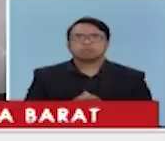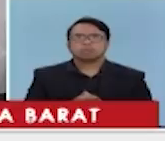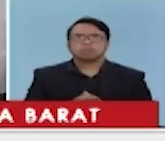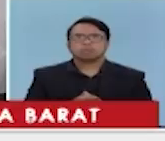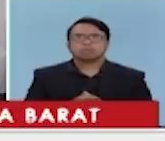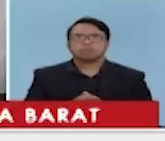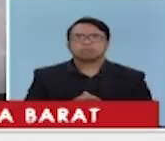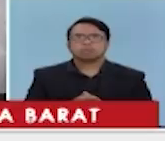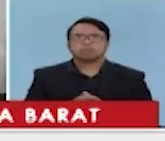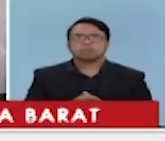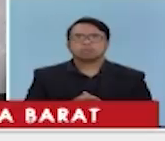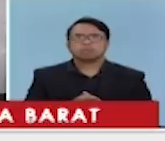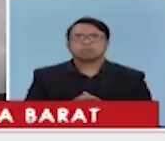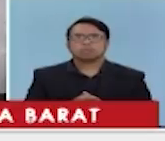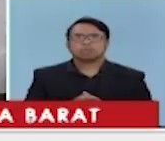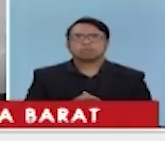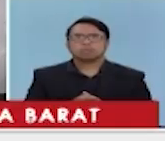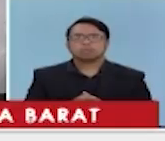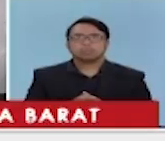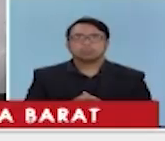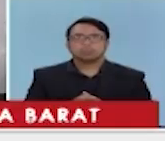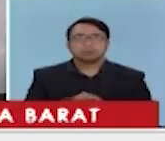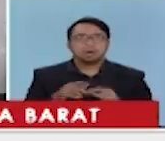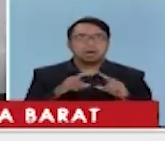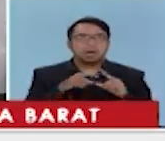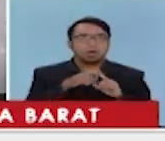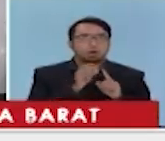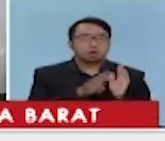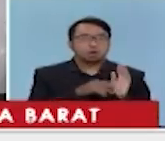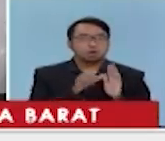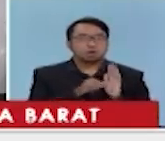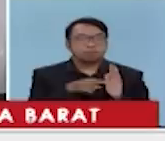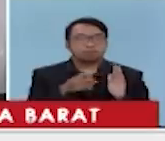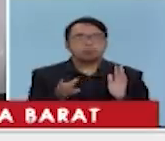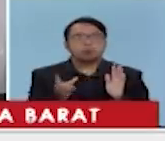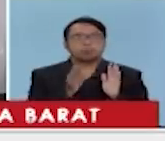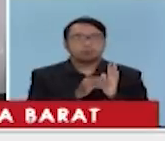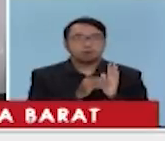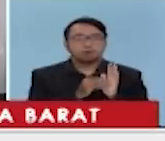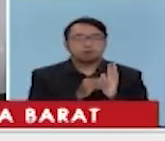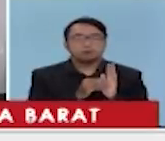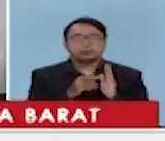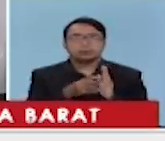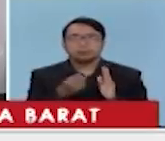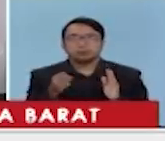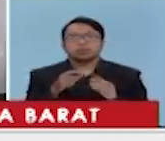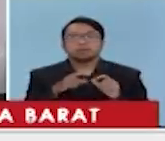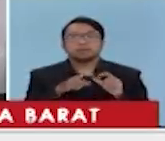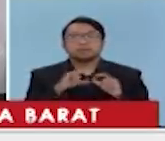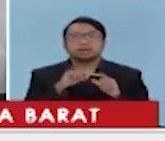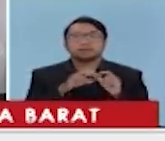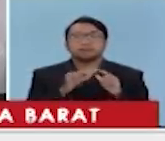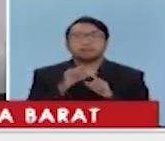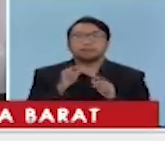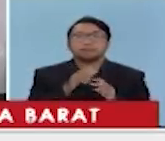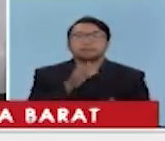membuat akun yang mereka akan, yang sudah kami cita ini akan kami suspend untuk bisa dimatikan, jadi